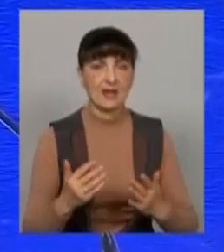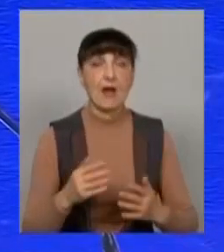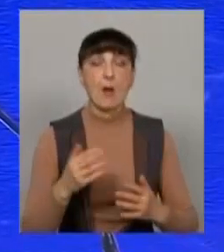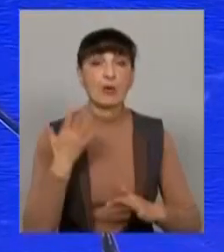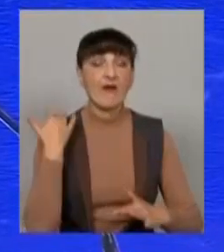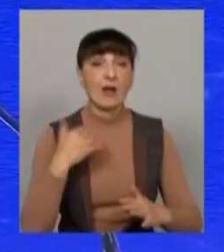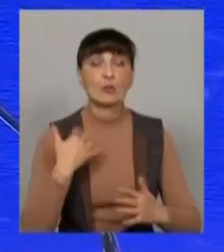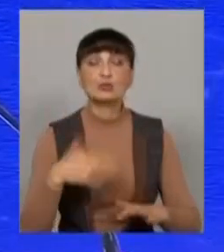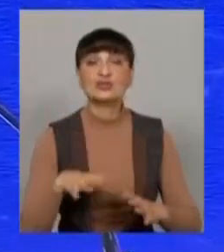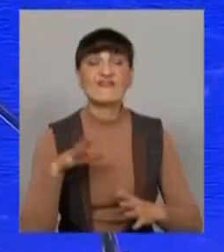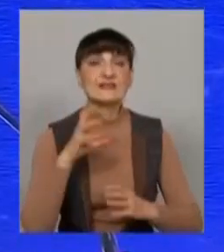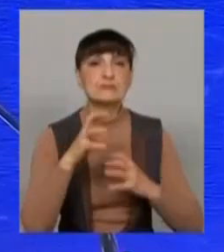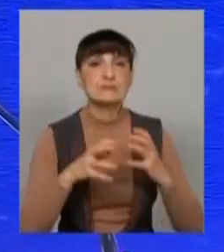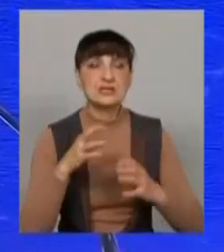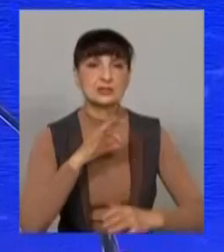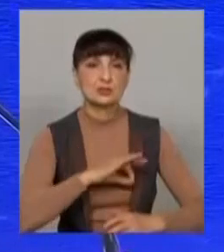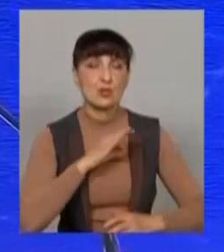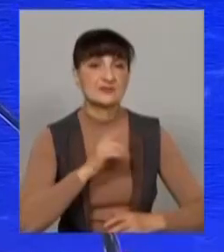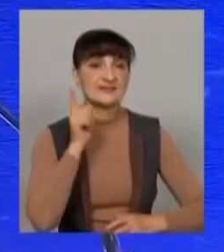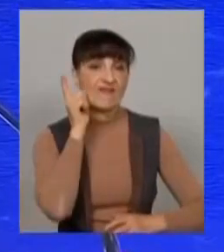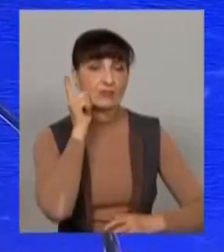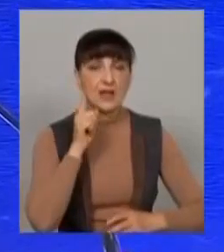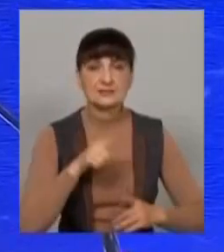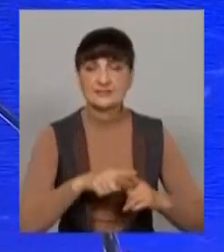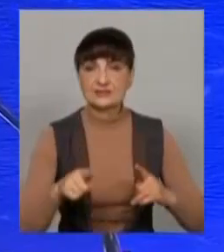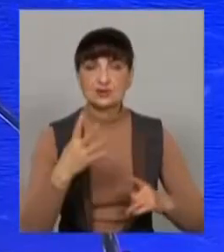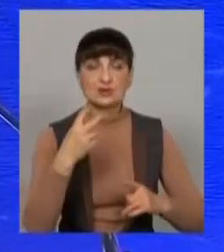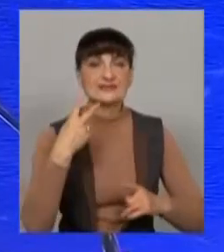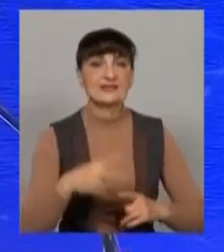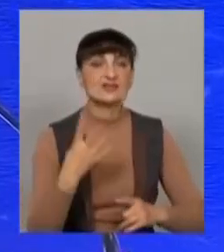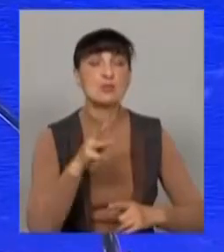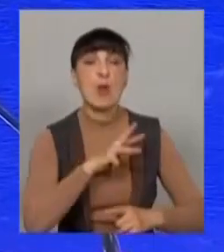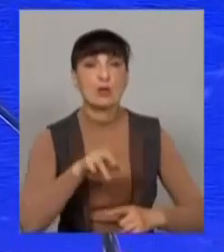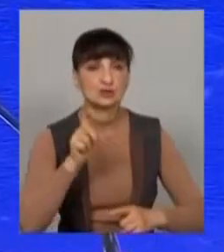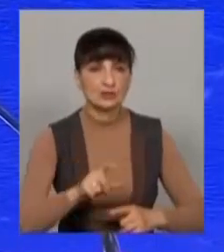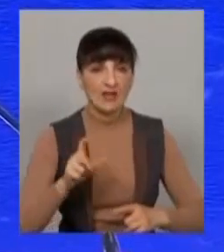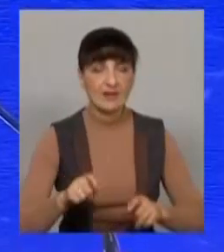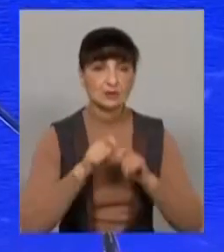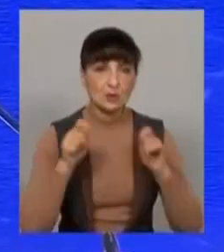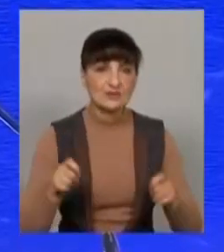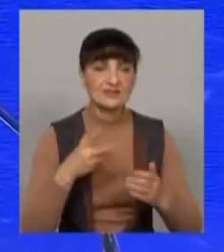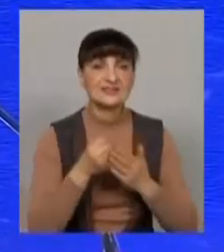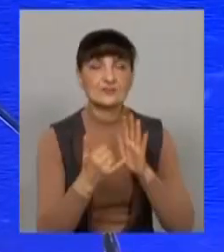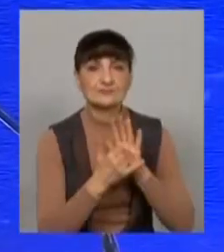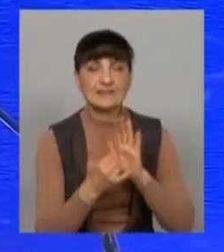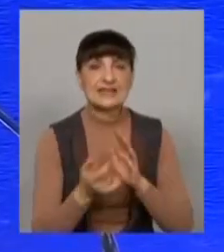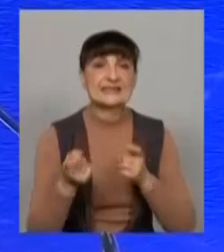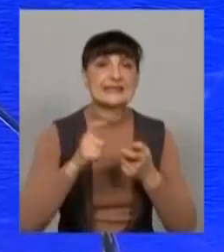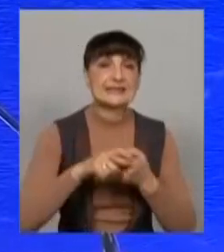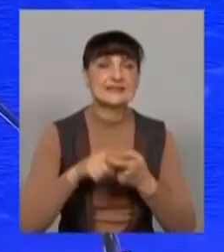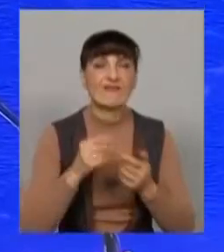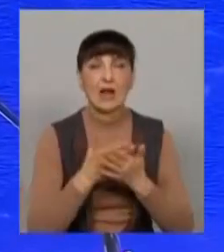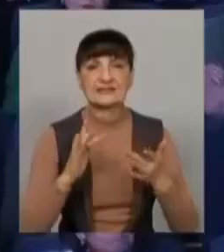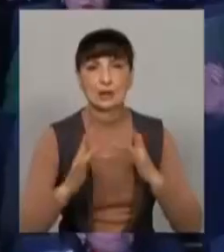Буквально полмира используют телефоны. К примеру, только за последний год 424 миллиона человек создали аккаунты и зарегистрировались в